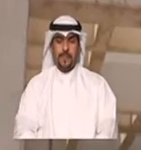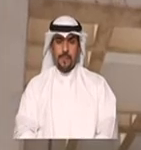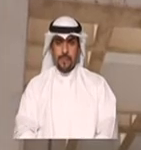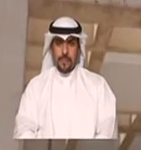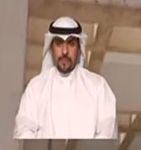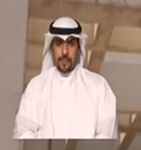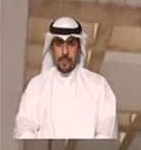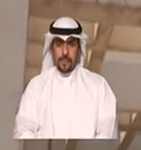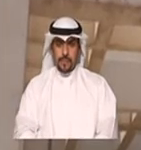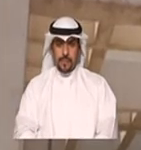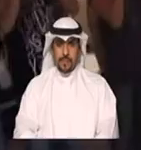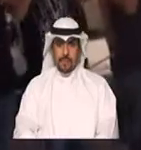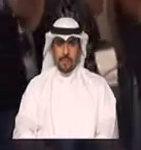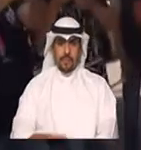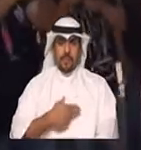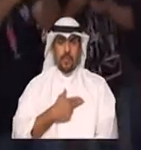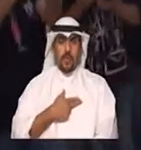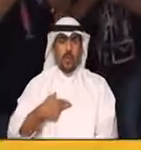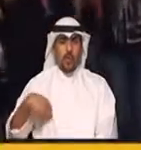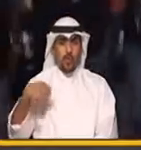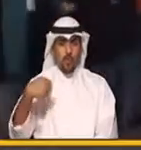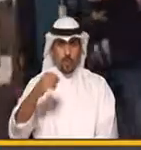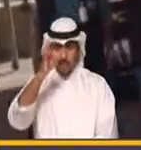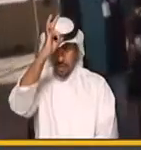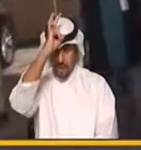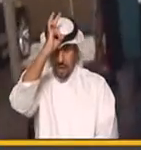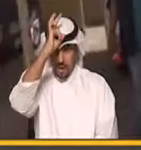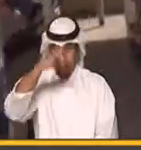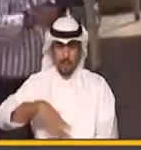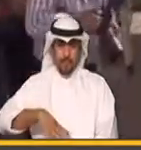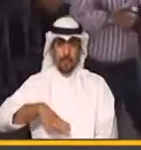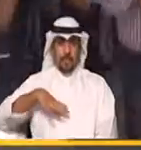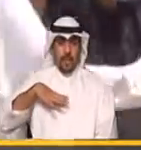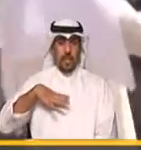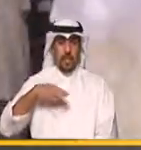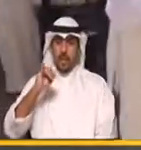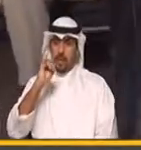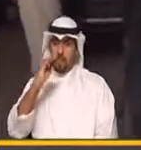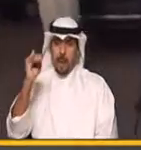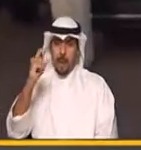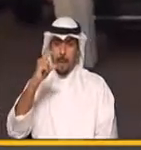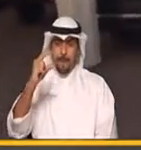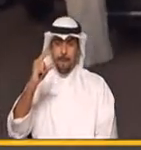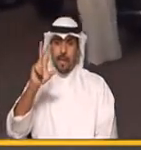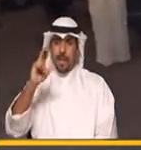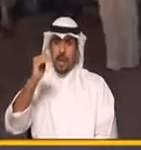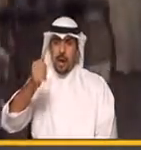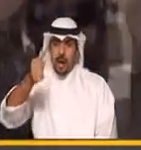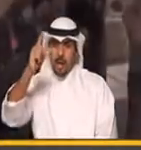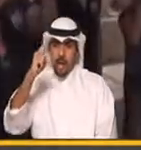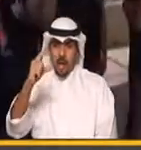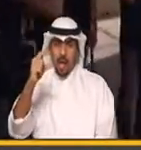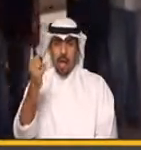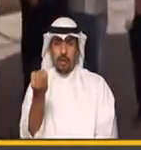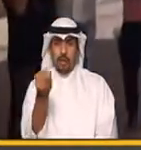مستقبله قام معال نائب رئيس مجلس الوزراء ووزير الداخليه الشيخ محمد الخالد